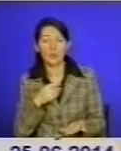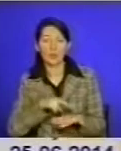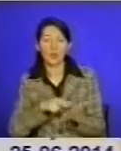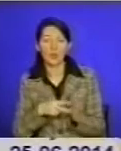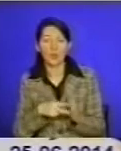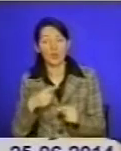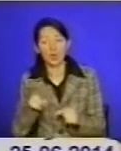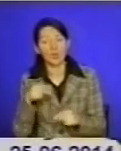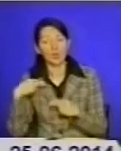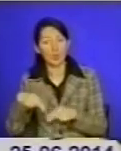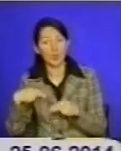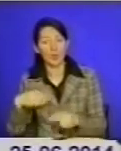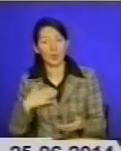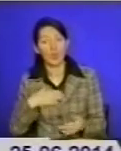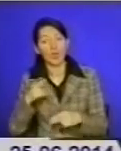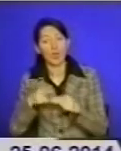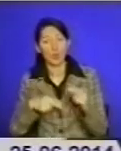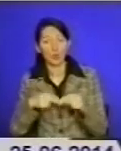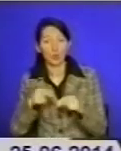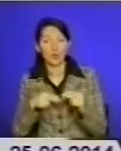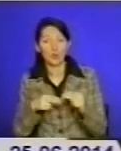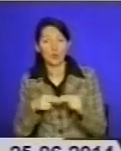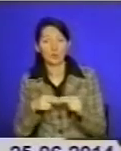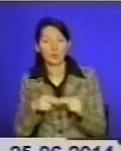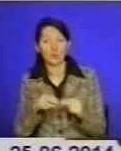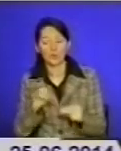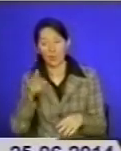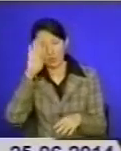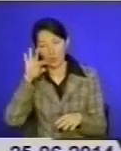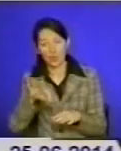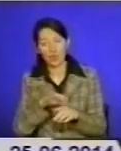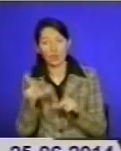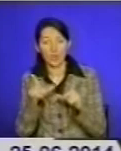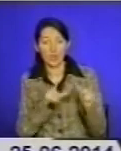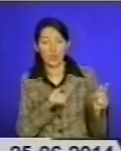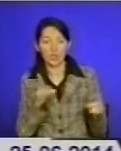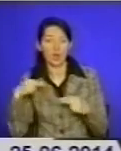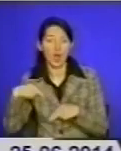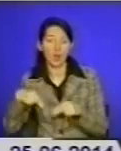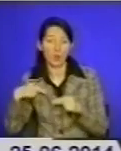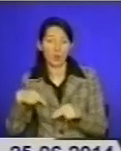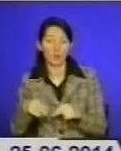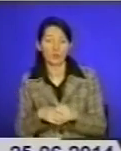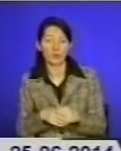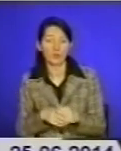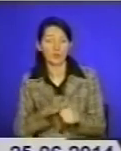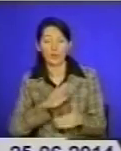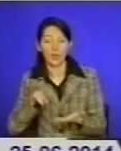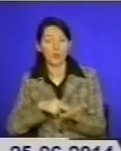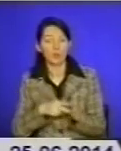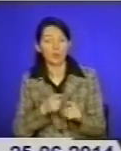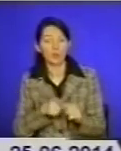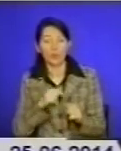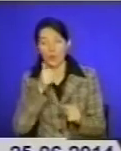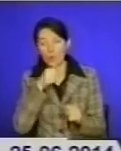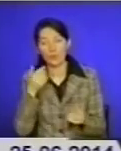запланували іншу роботу, ми будуємося, і чоловік їде на роботу. І не плануємо цього року